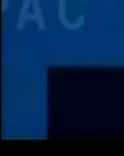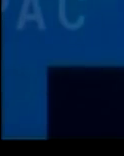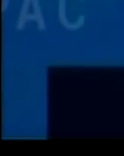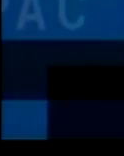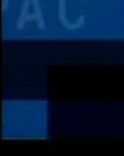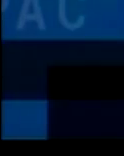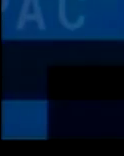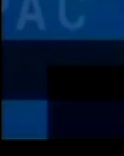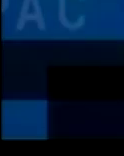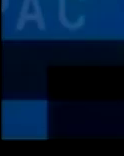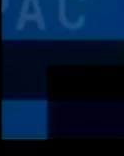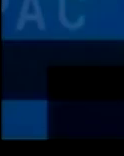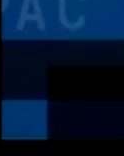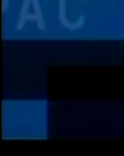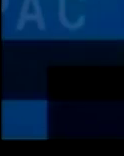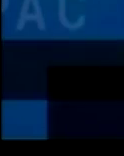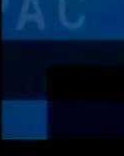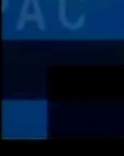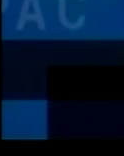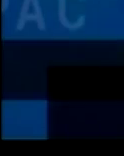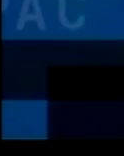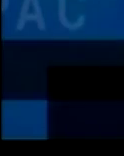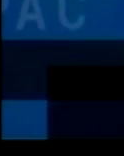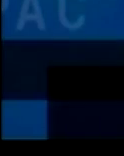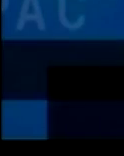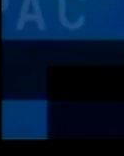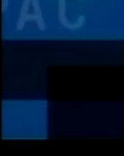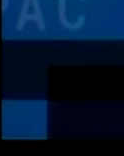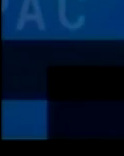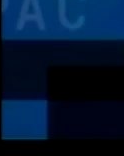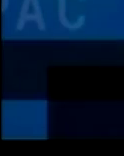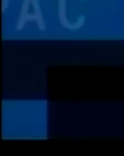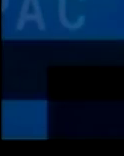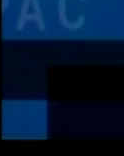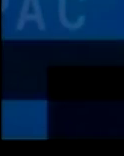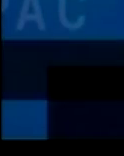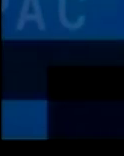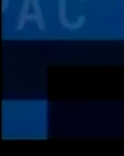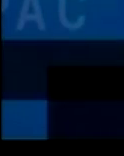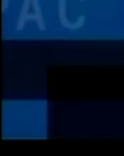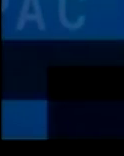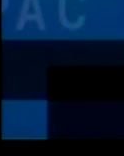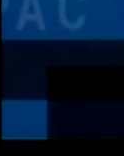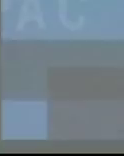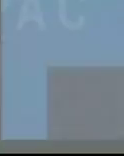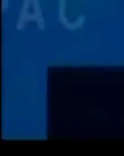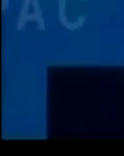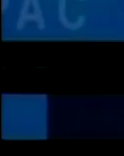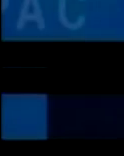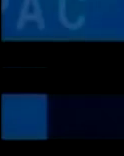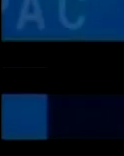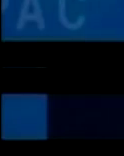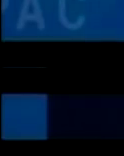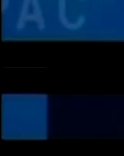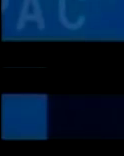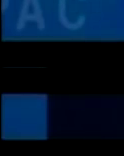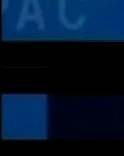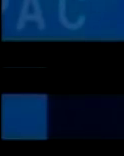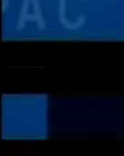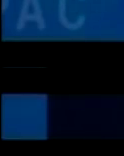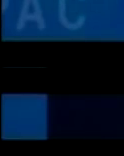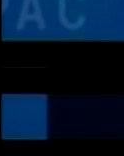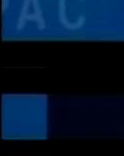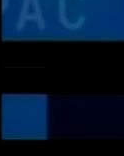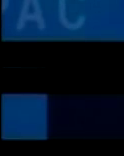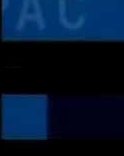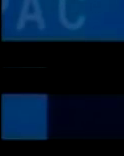So if any of you needs a note, you can see me later. There's a line forming outside. I don't want to stand behind